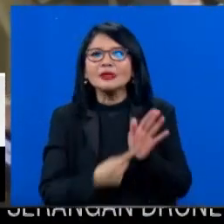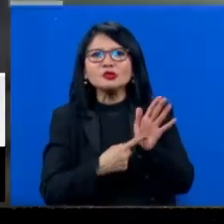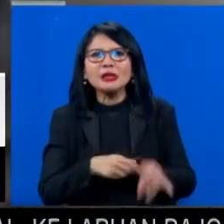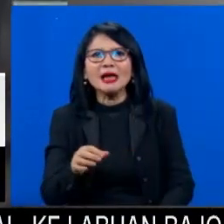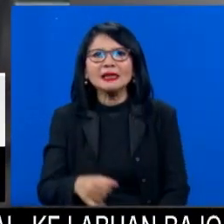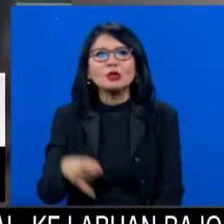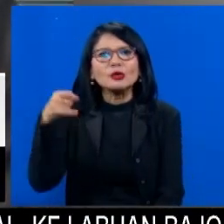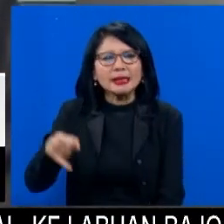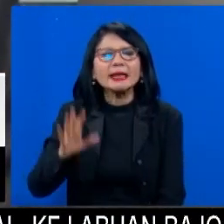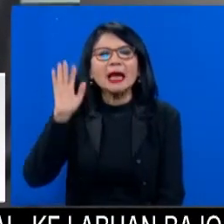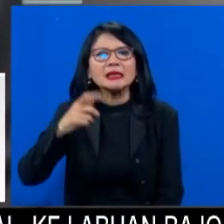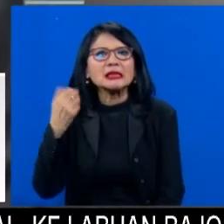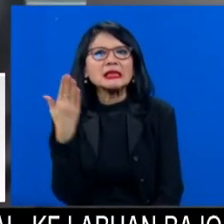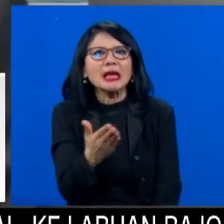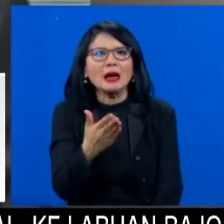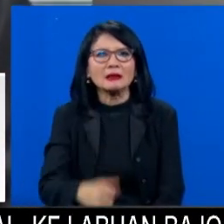kita